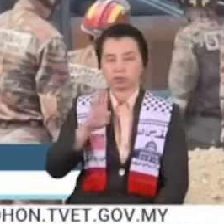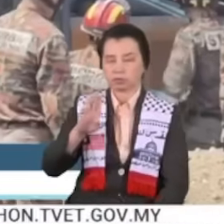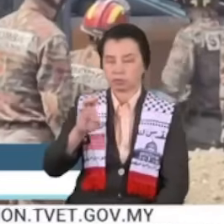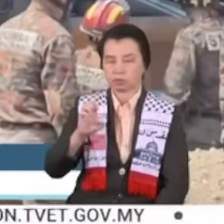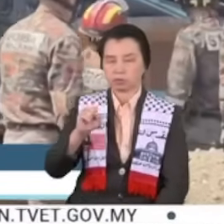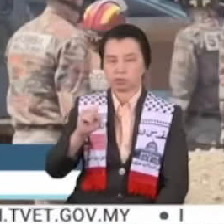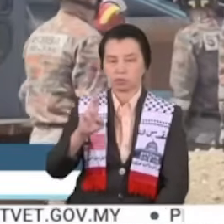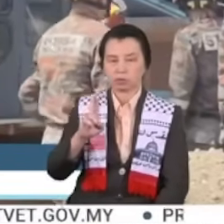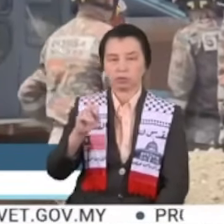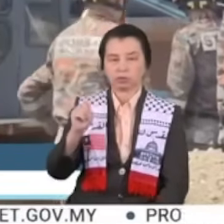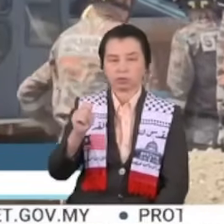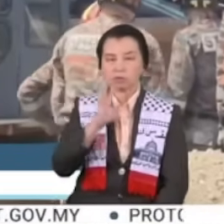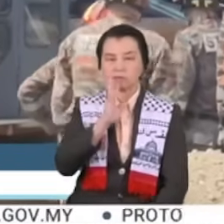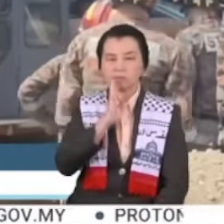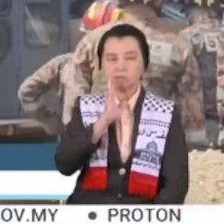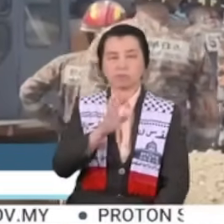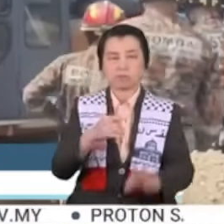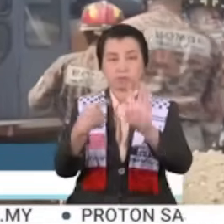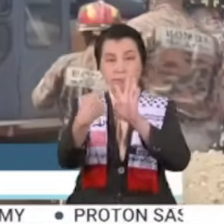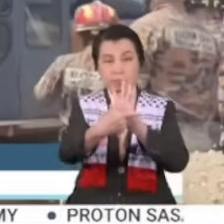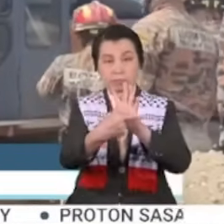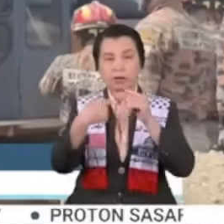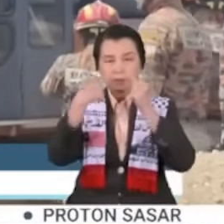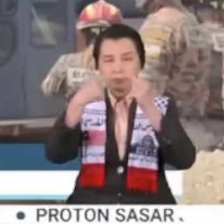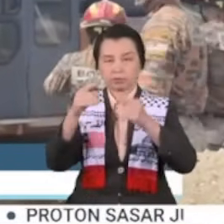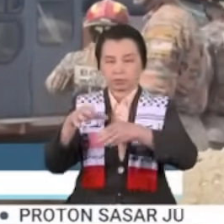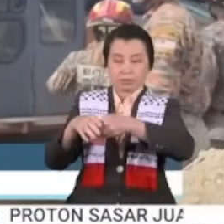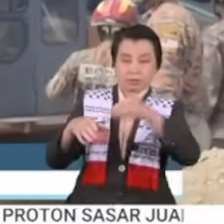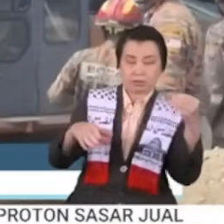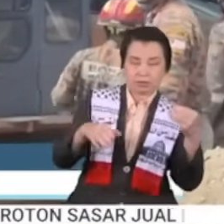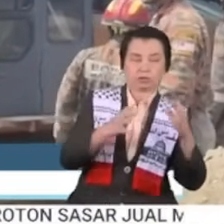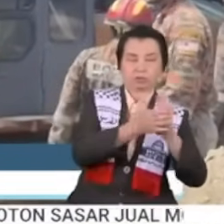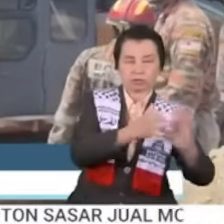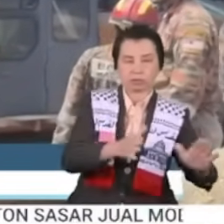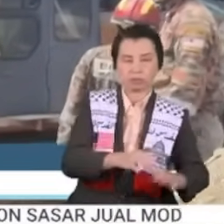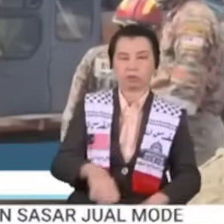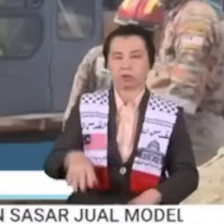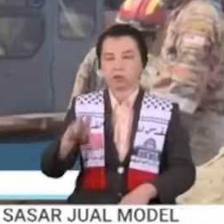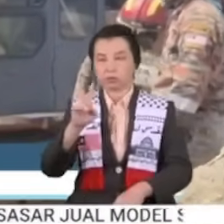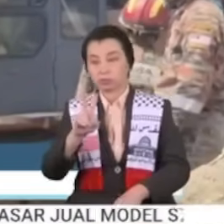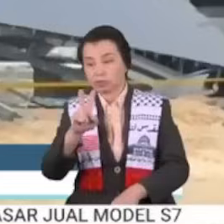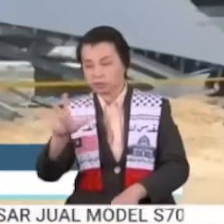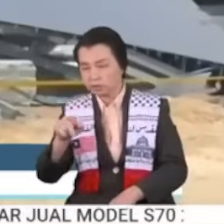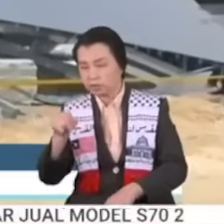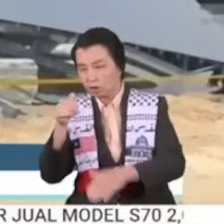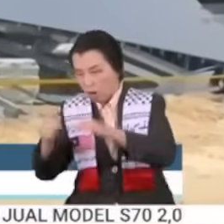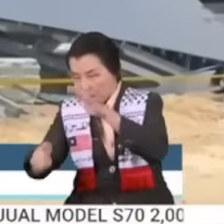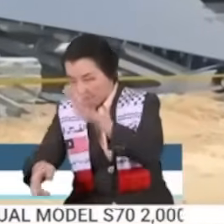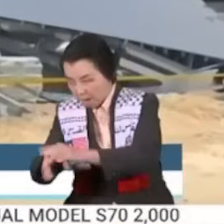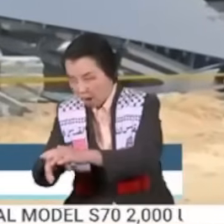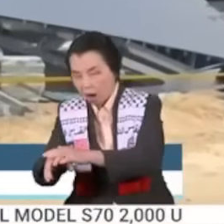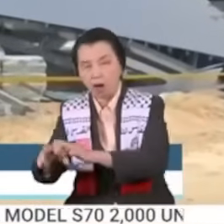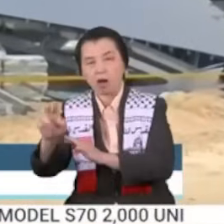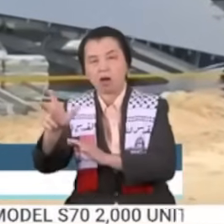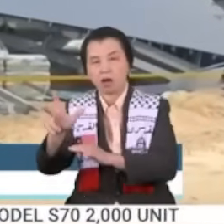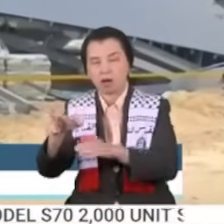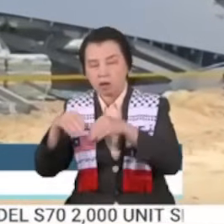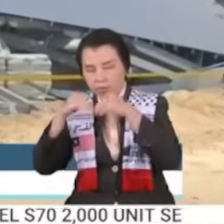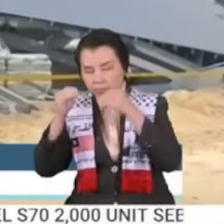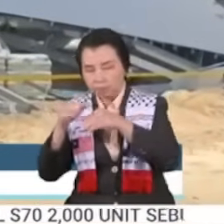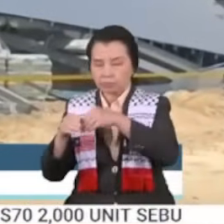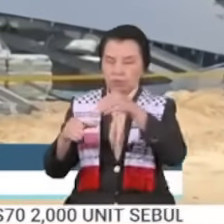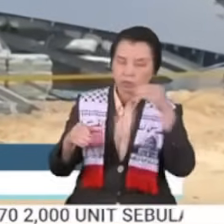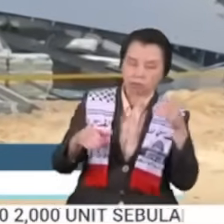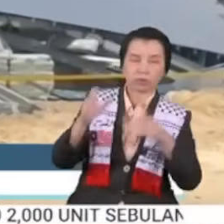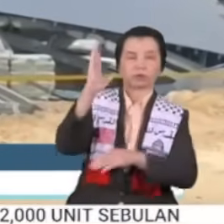superintenden Abdul Razak Mohamad empat mangsa berjaya diselamatkan dua daripada tiga mangsa yang terperangkap dalam insiden berjaya dikeluarkan tengah